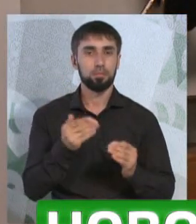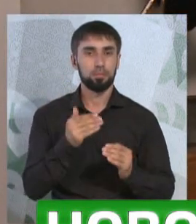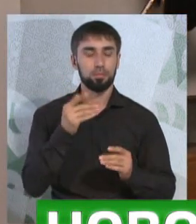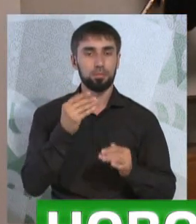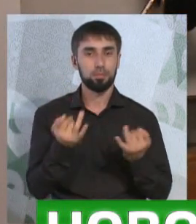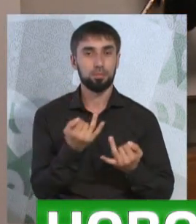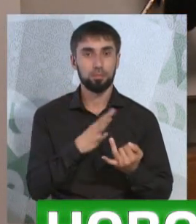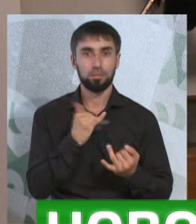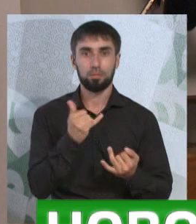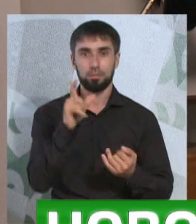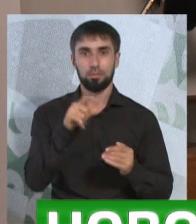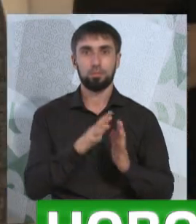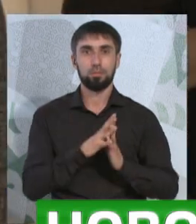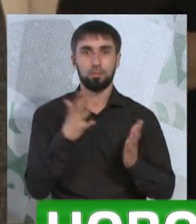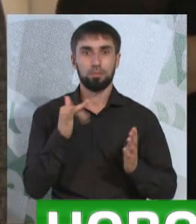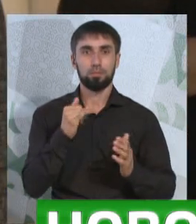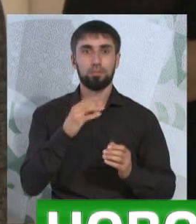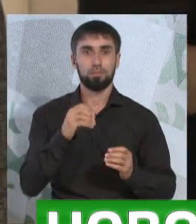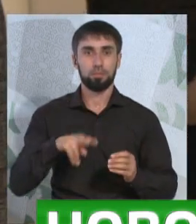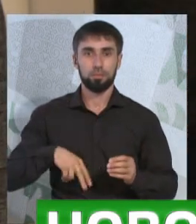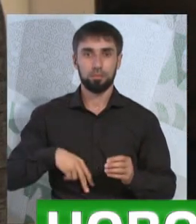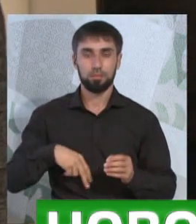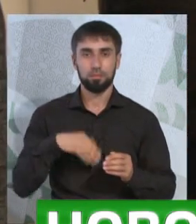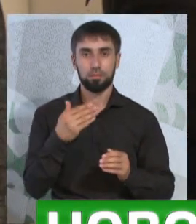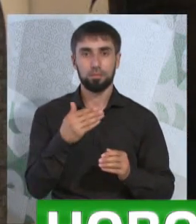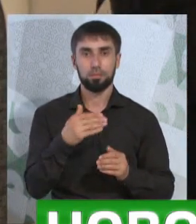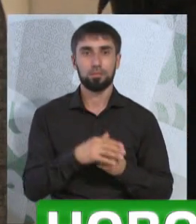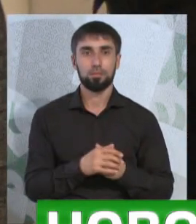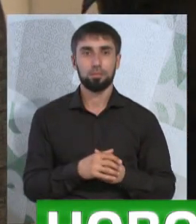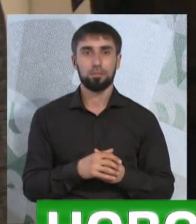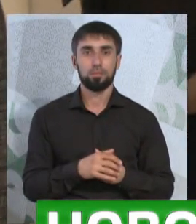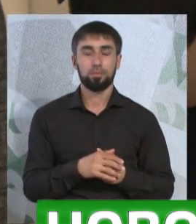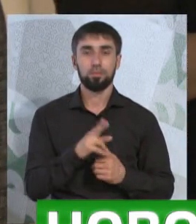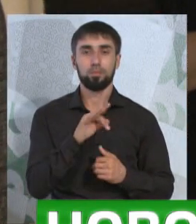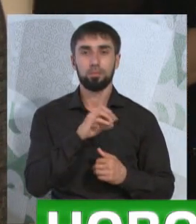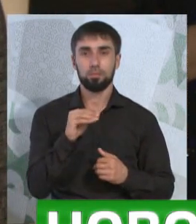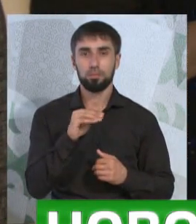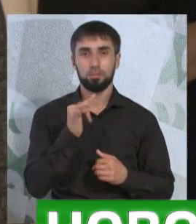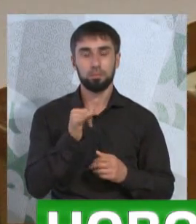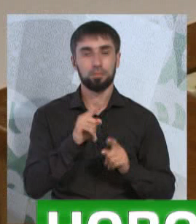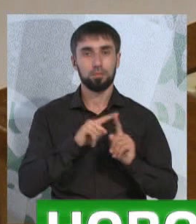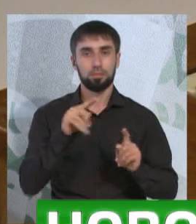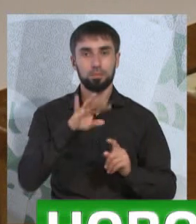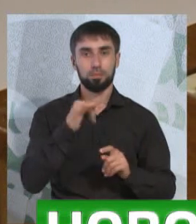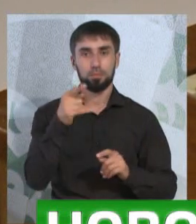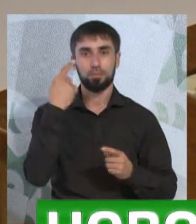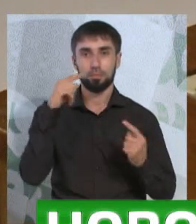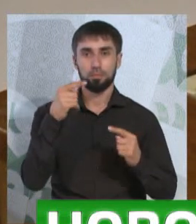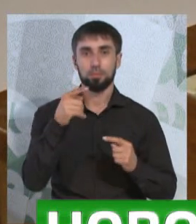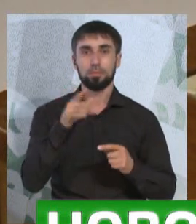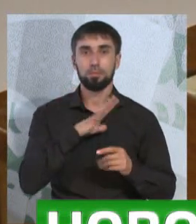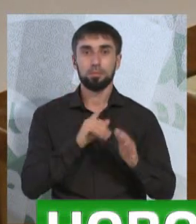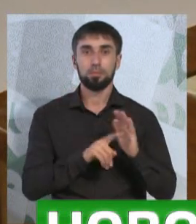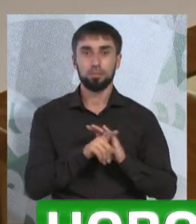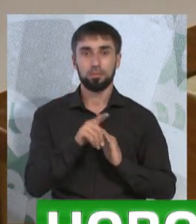большее. Сейчас она директор колледжа архитектуры, дизайна и реинжиниринга. А еще основатель необычного музея. Начало этому увлечению